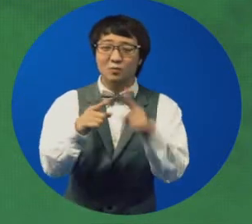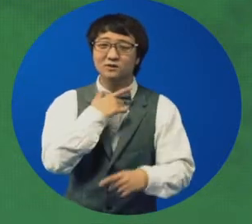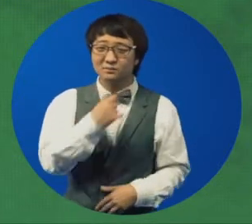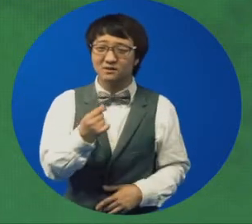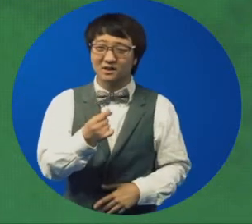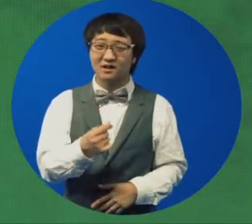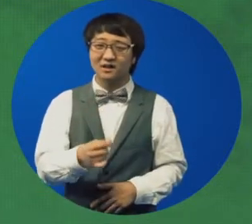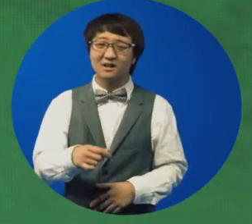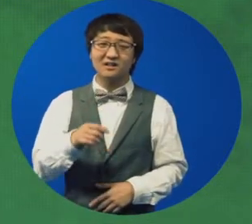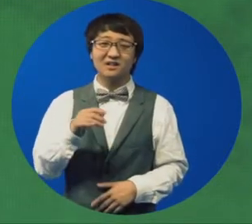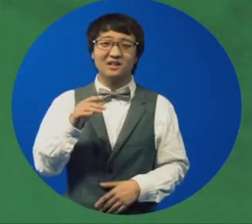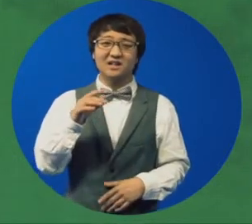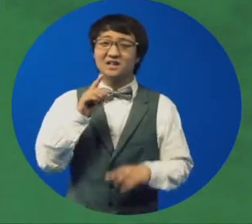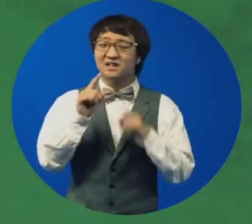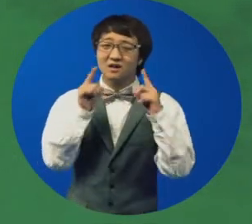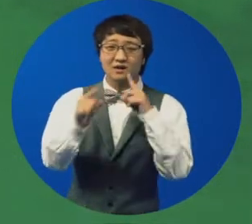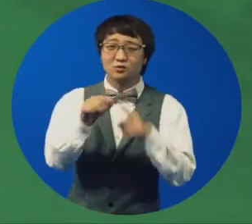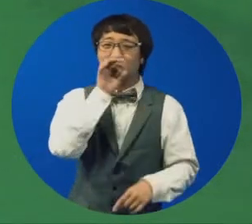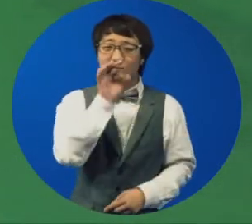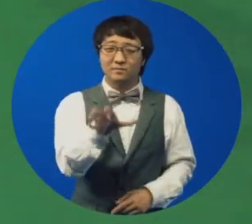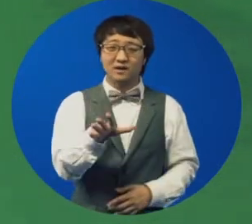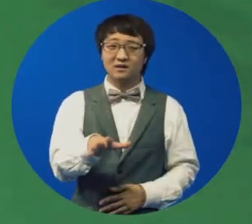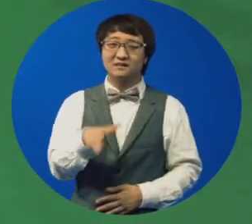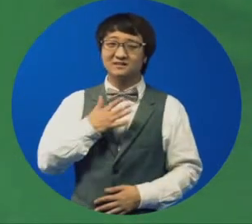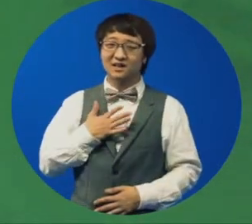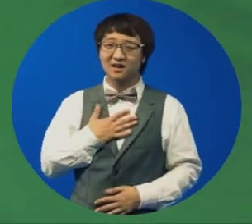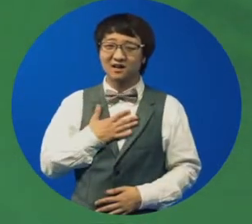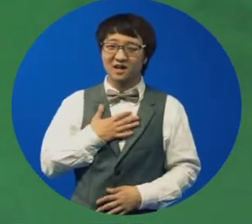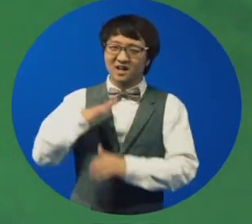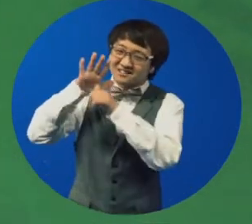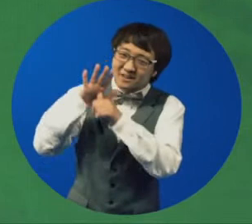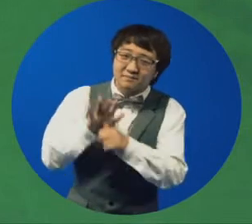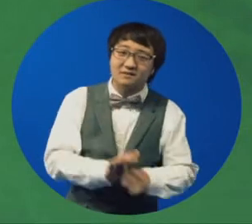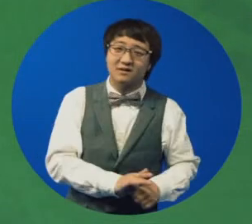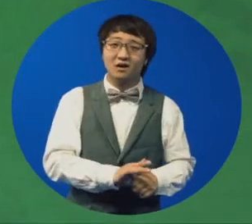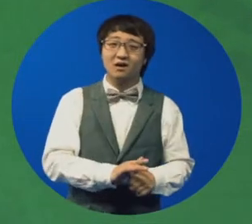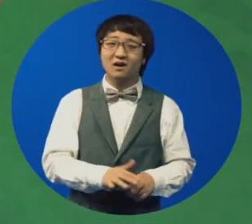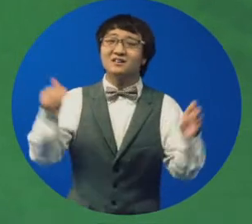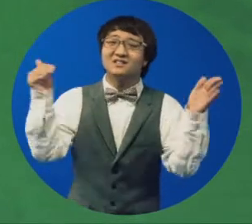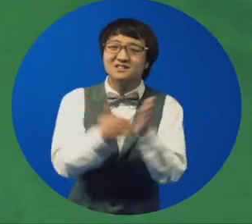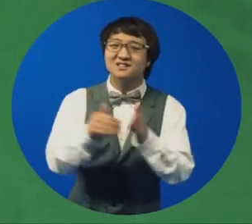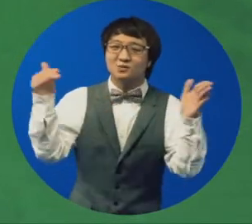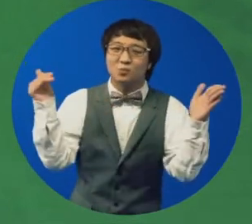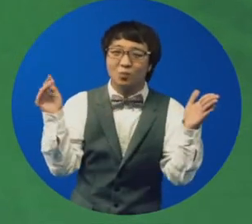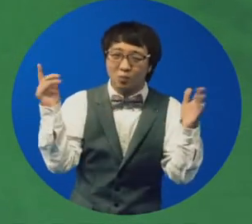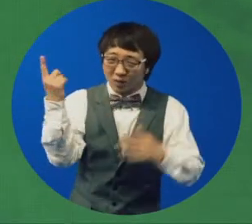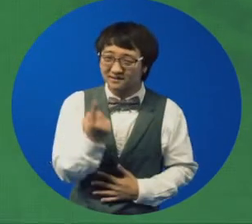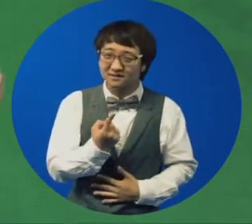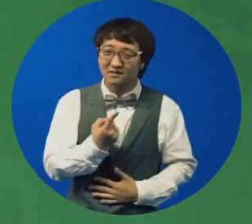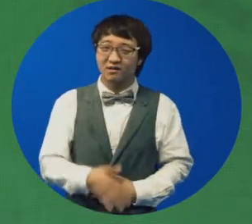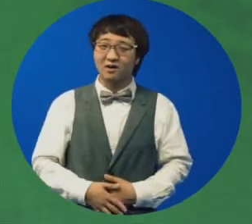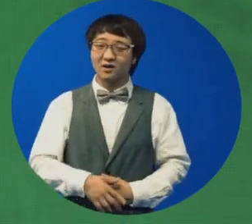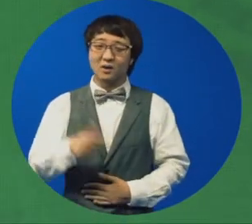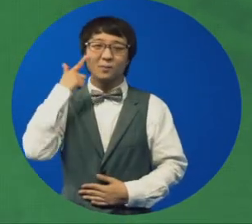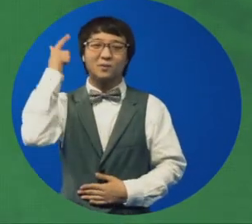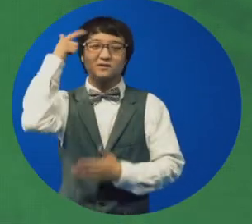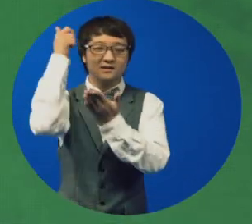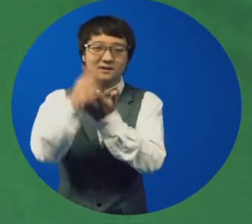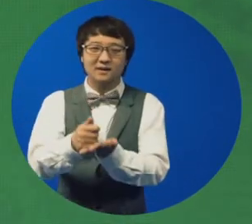거예요. 제 인내심에 한계가 왔어요. 아마 하루만 더 있었으면 제가 목사의 신분을 내려놨을